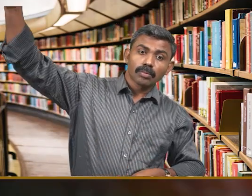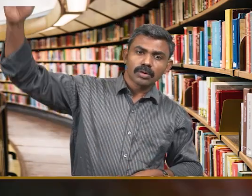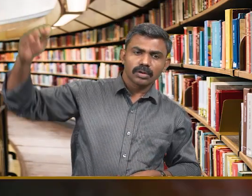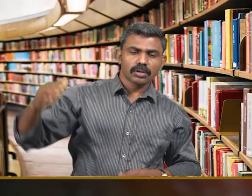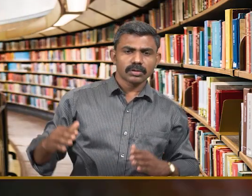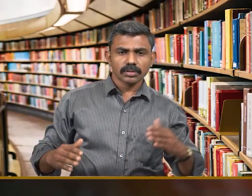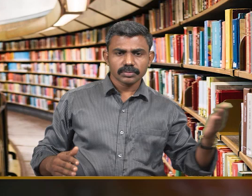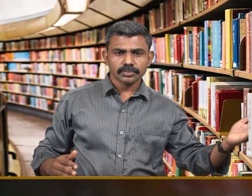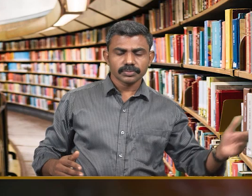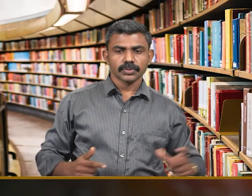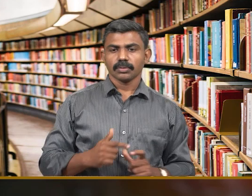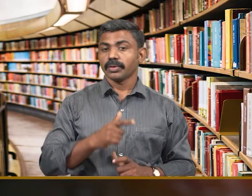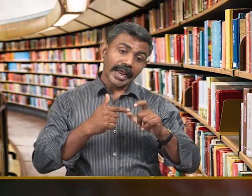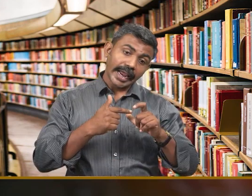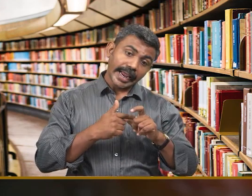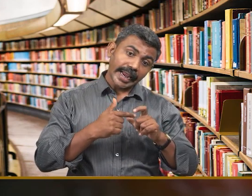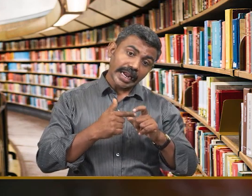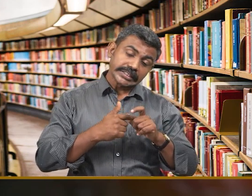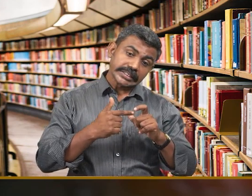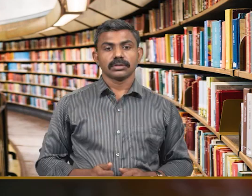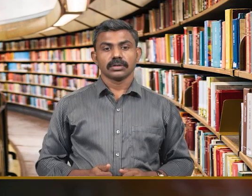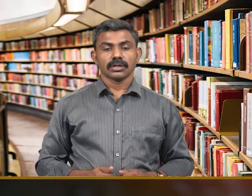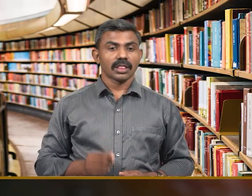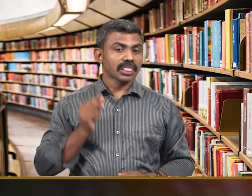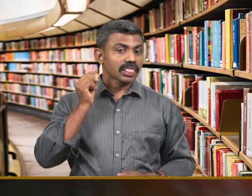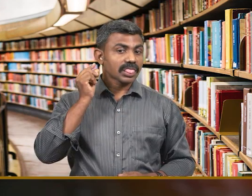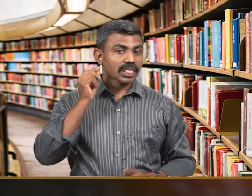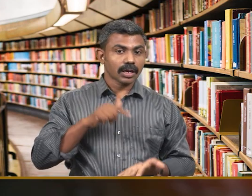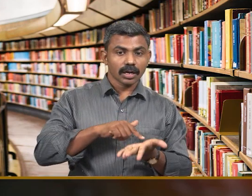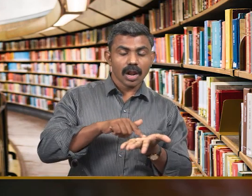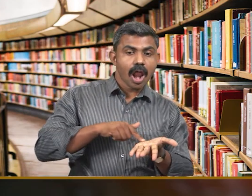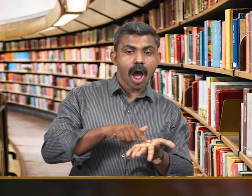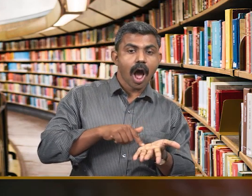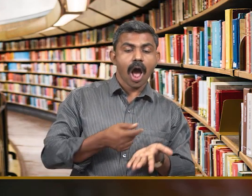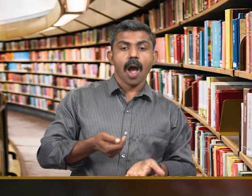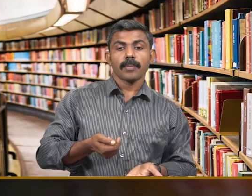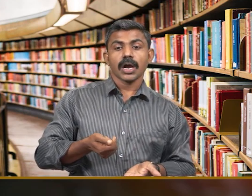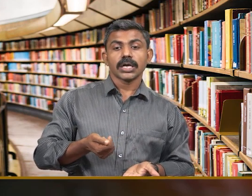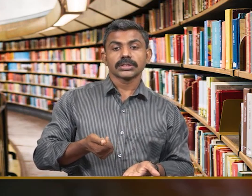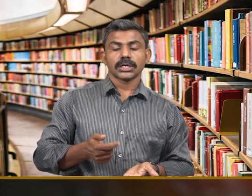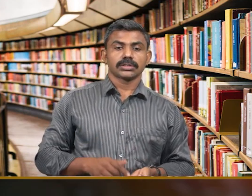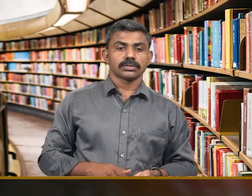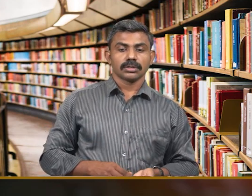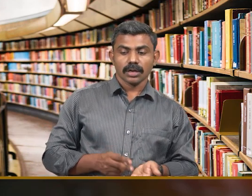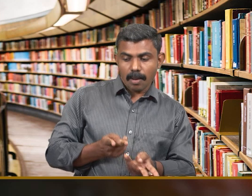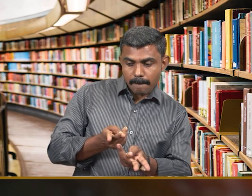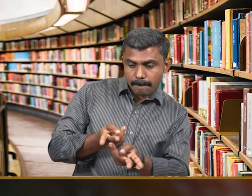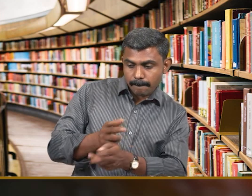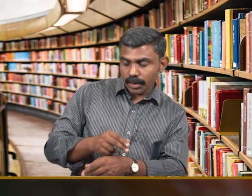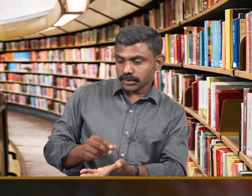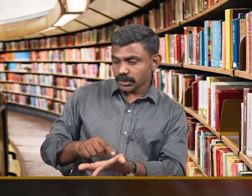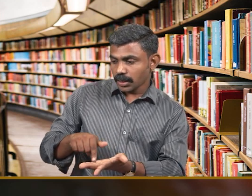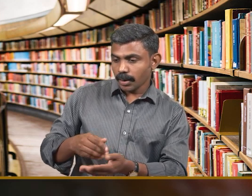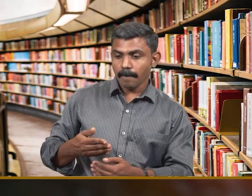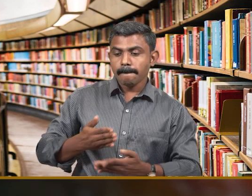வந்து இங்கிலாந்தானது அவங்க நாட்டில் வந்து கோல்டு ஸ்டாண்டர்ட் சிஸ்டம்னு ஒன்று இருந்துச்சு, அதாவது தங்க நாணய ஏற்பளவு முறைன்னு சொல்லி இருந்துச்சு. அது